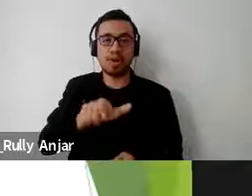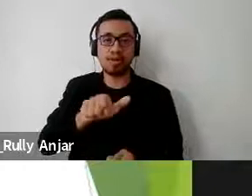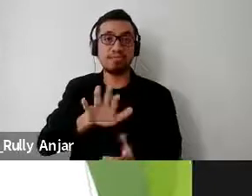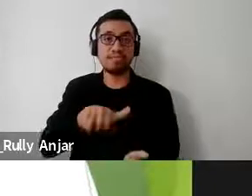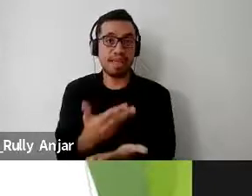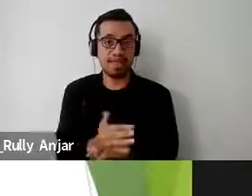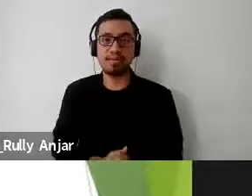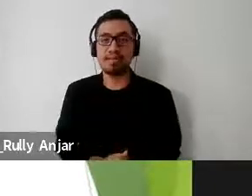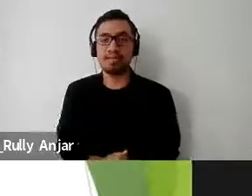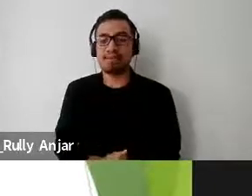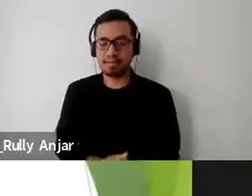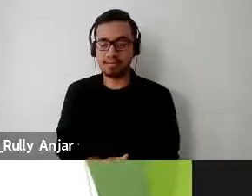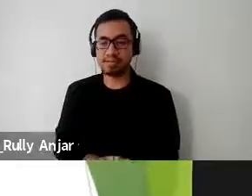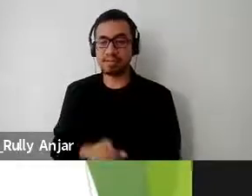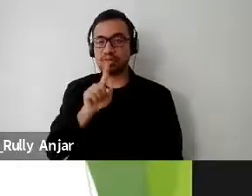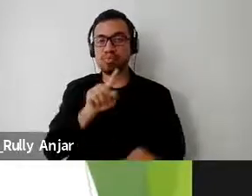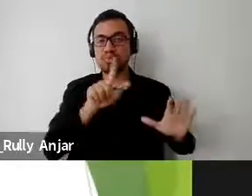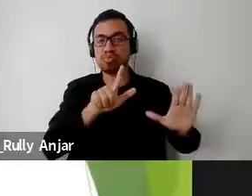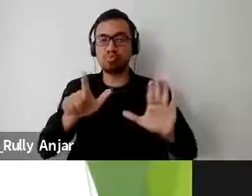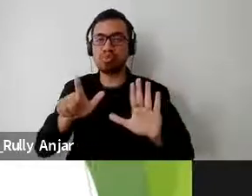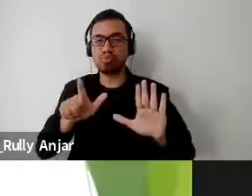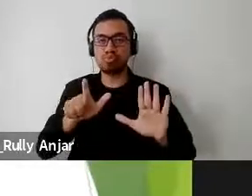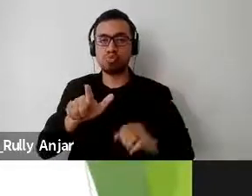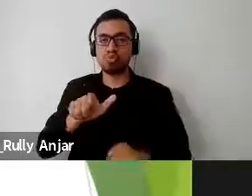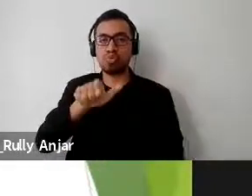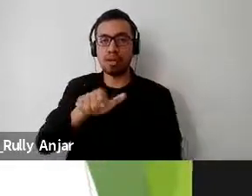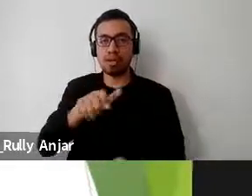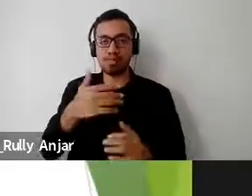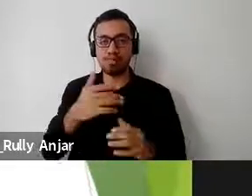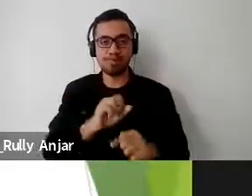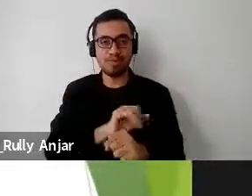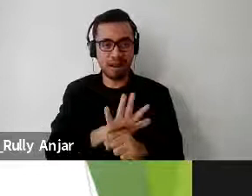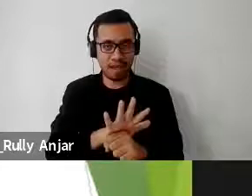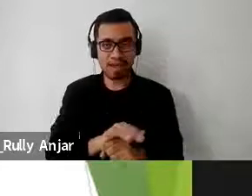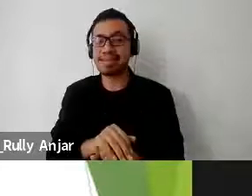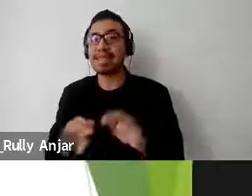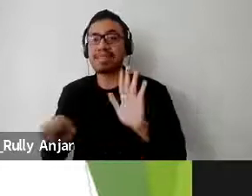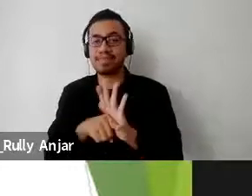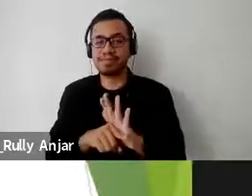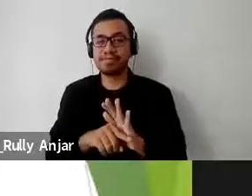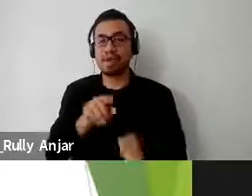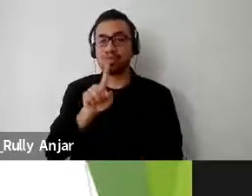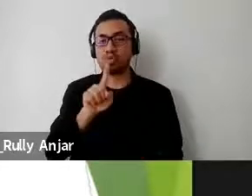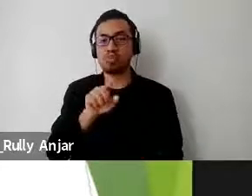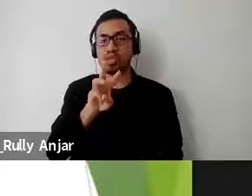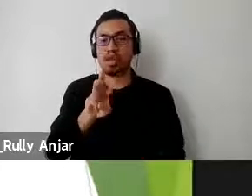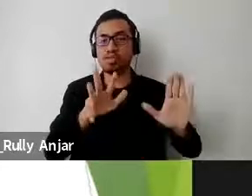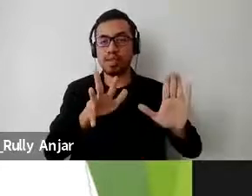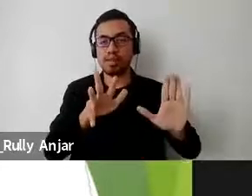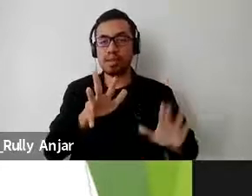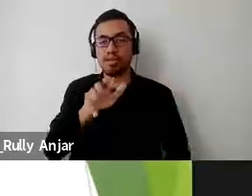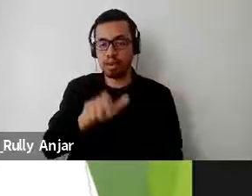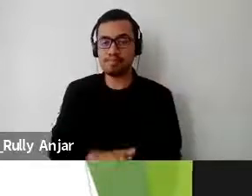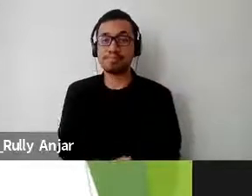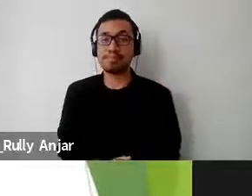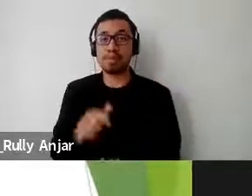proses 177, meninggal 31. Negatifnya 1.589. Tetapi yang menarik di sini, ODP ini